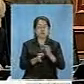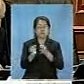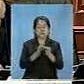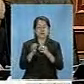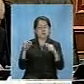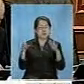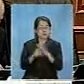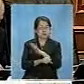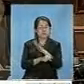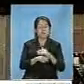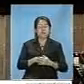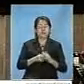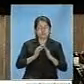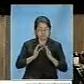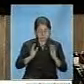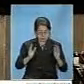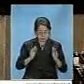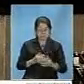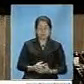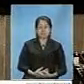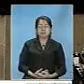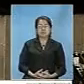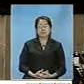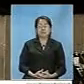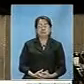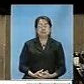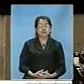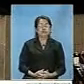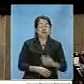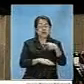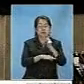ครบถ้วนทุกประการครับกราบขอบพระคุณครับ เดี๋ยวนี้นะครับผม